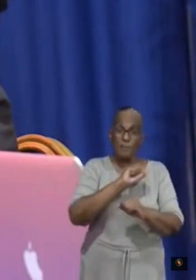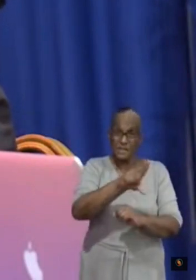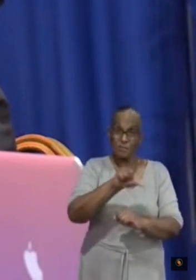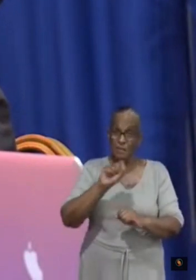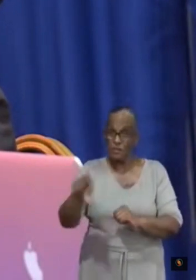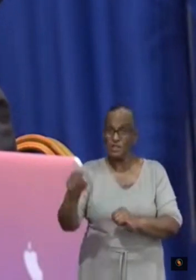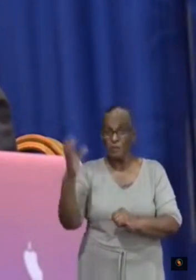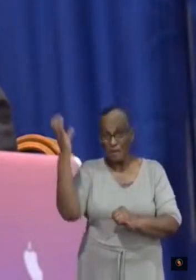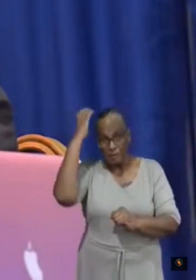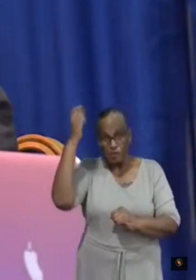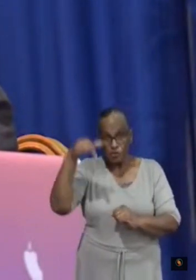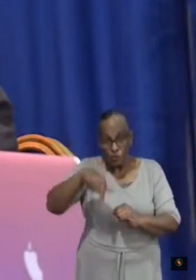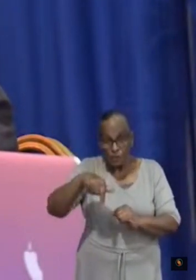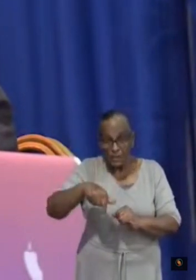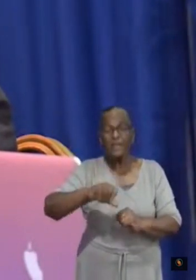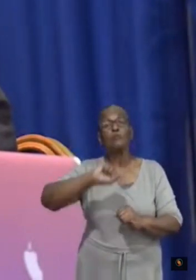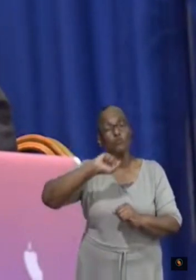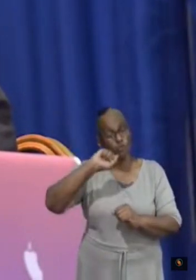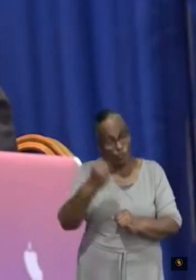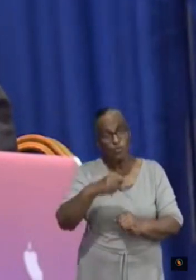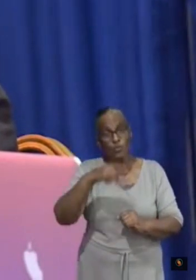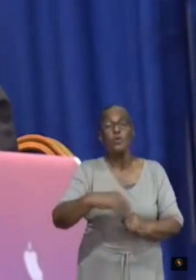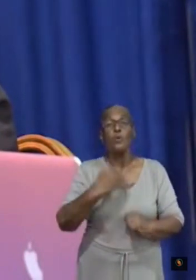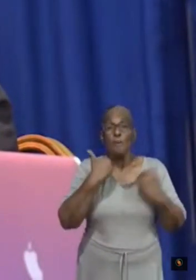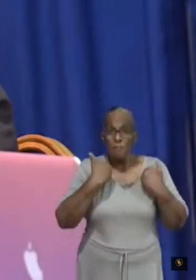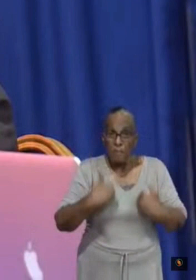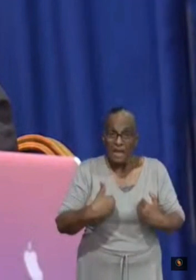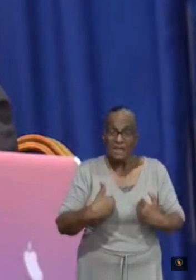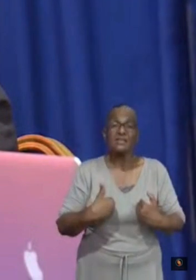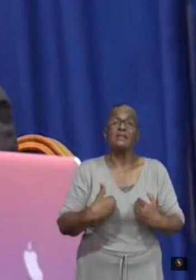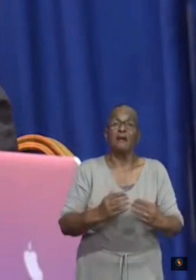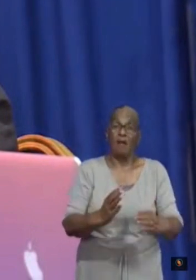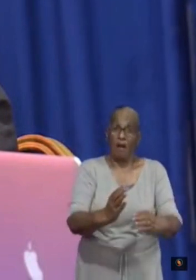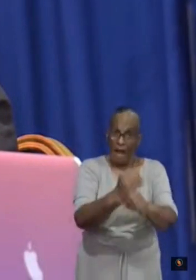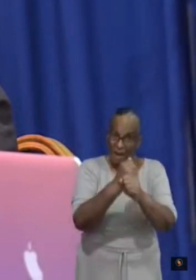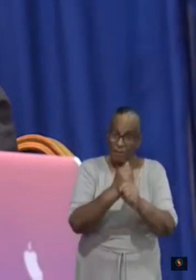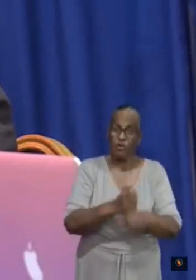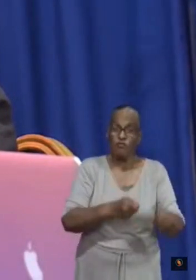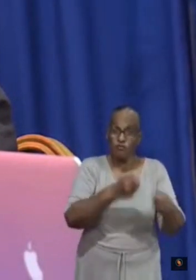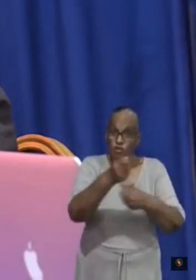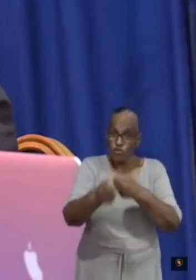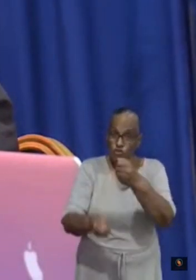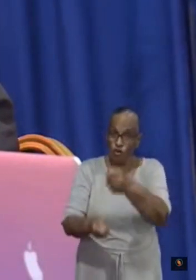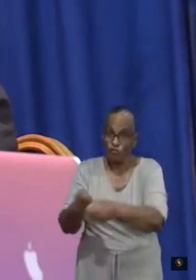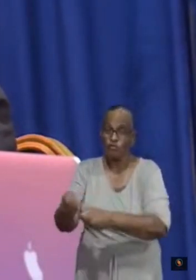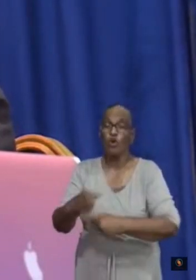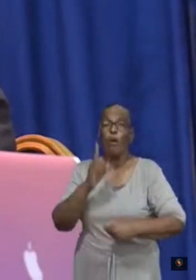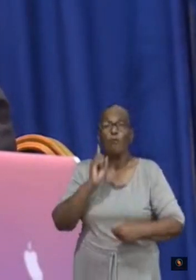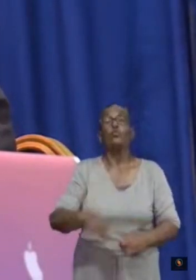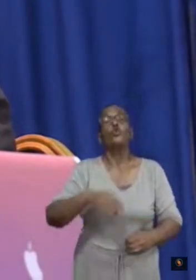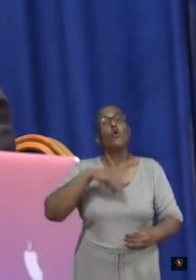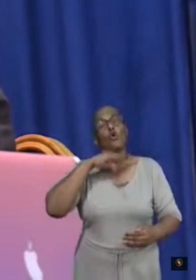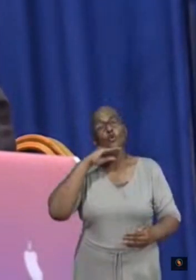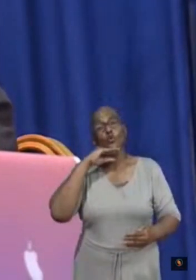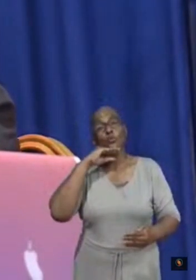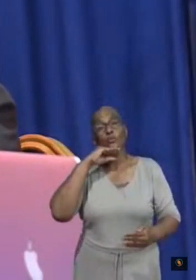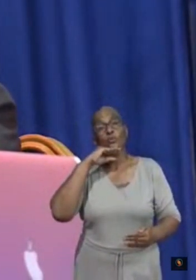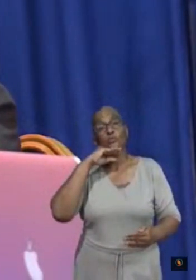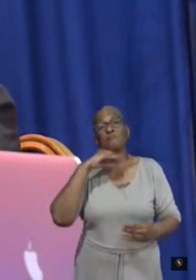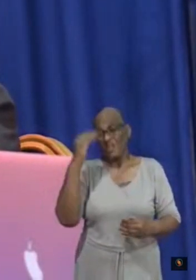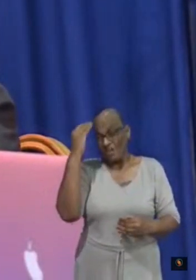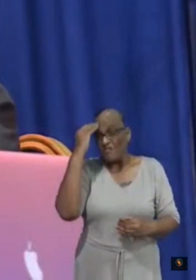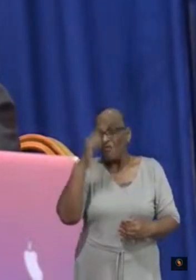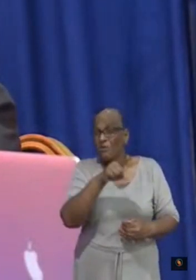gevallen vanuit Suriname zelf. Dus dat wachten we nog even af. U weet, we hebben altijd